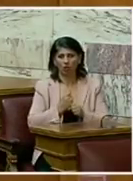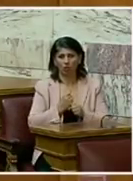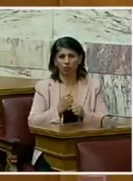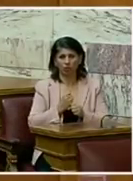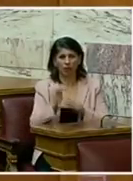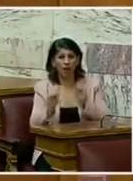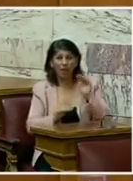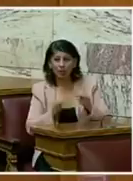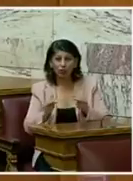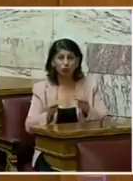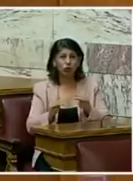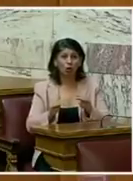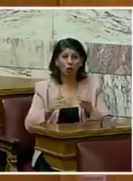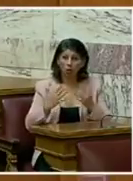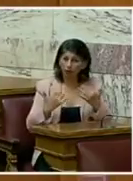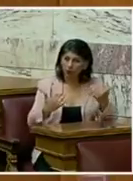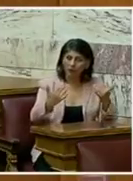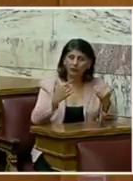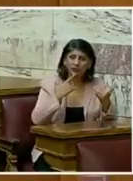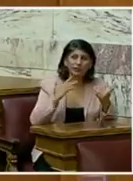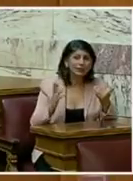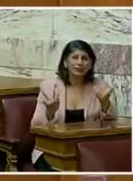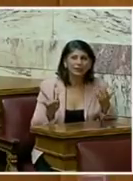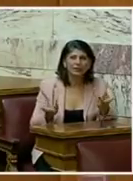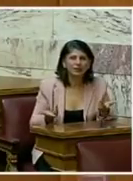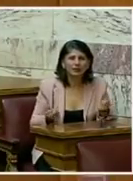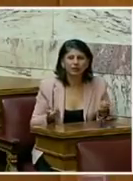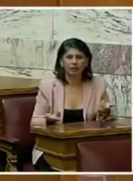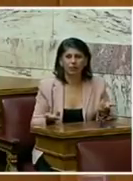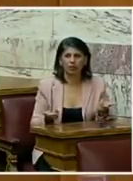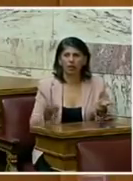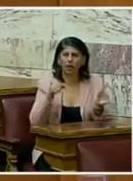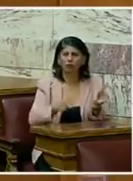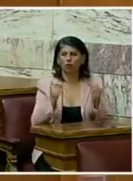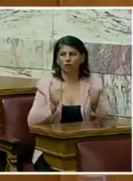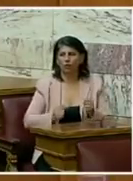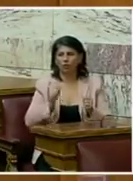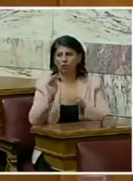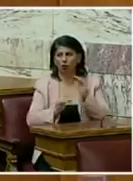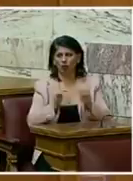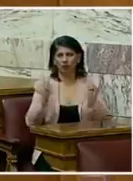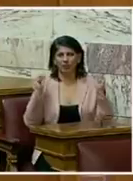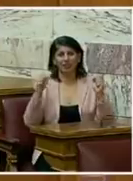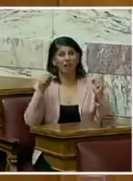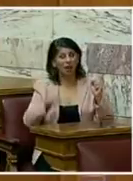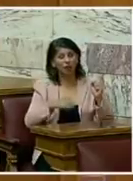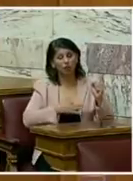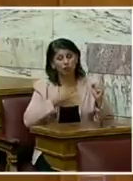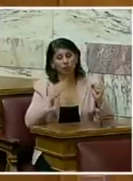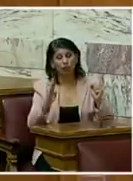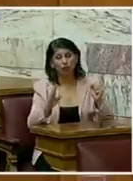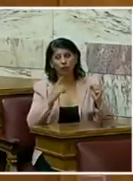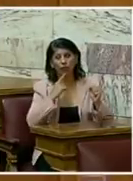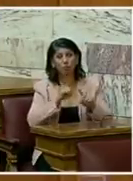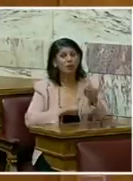προς το σώμα, έλεγε, γιατί δεν τα βρίσκουν. Αυτό είναι το βασικό ερώτημα για την υγεία. Αυτό, κύριε Βορύδη, κάνουμε σήμερα. Να βρούμε ποιοι είναι αυτοί που έφεραν αυτά